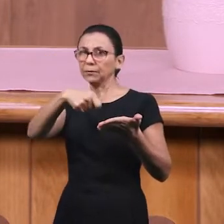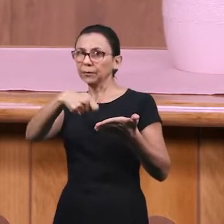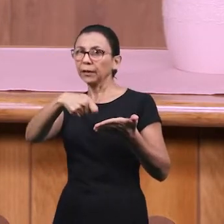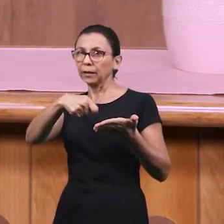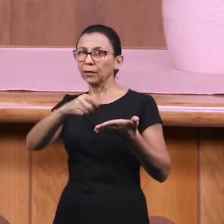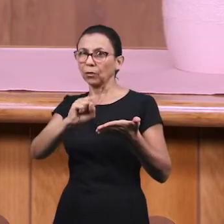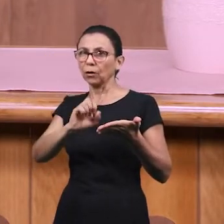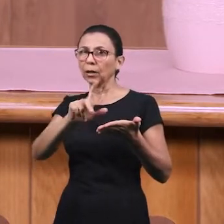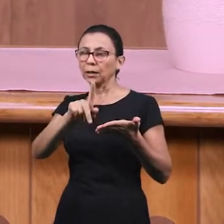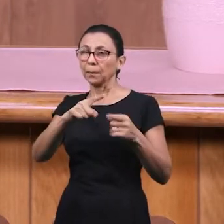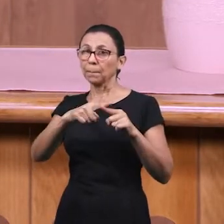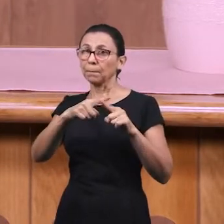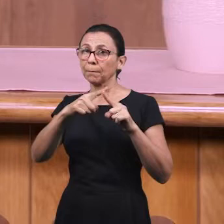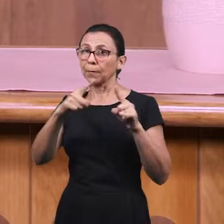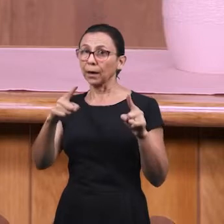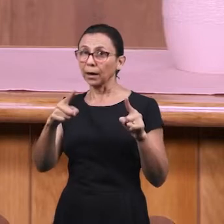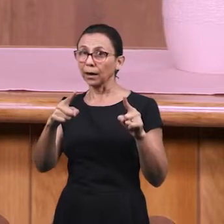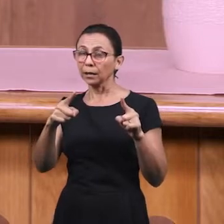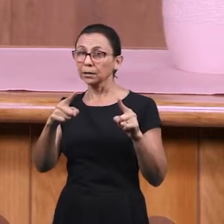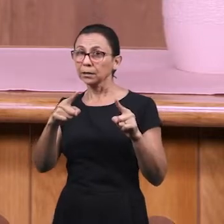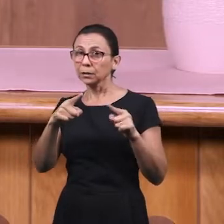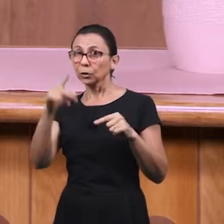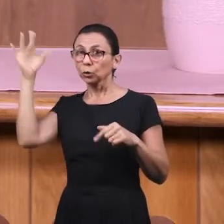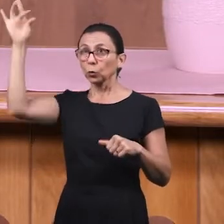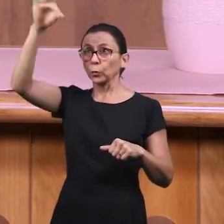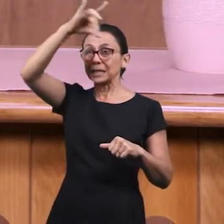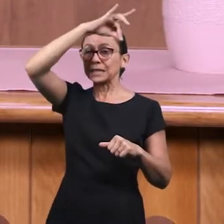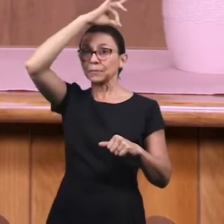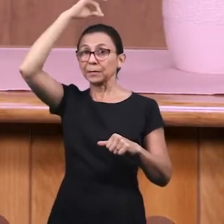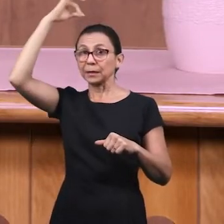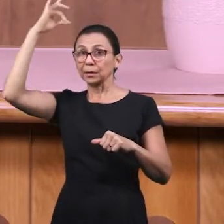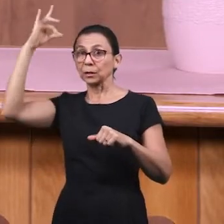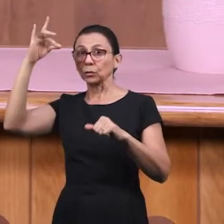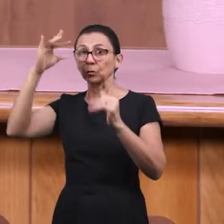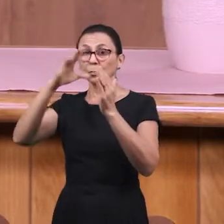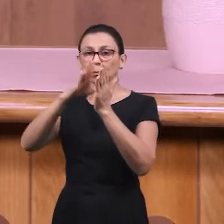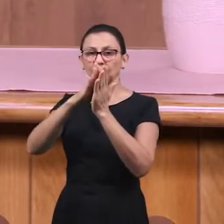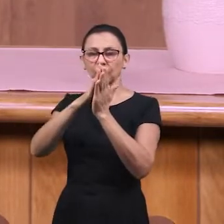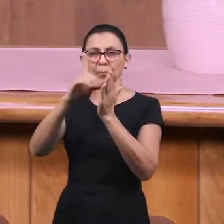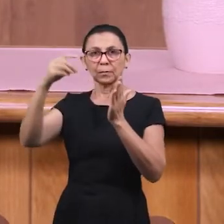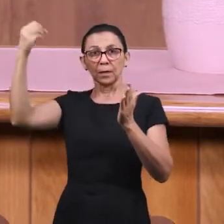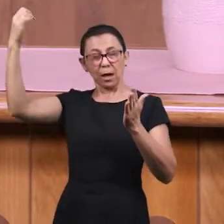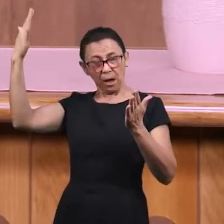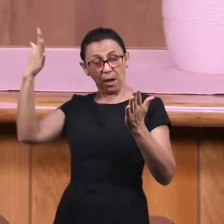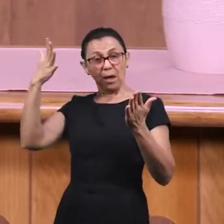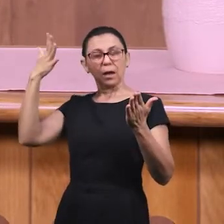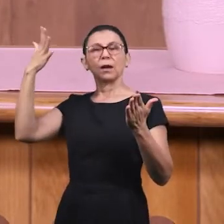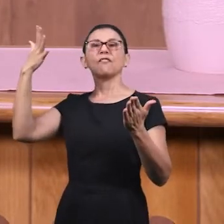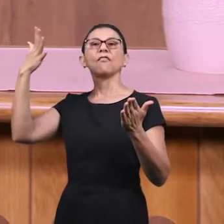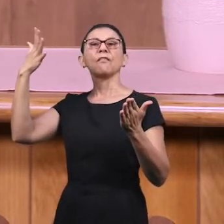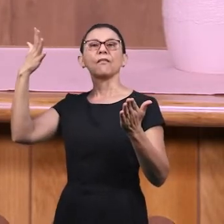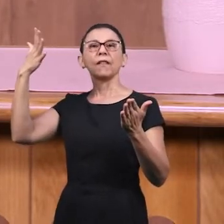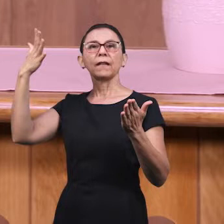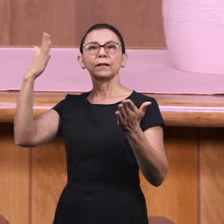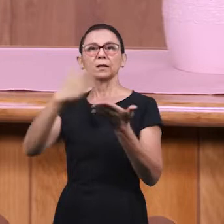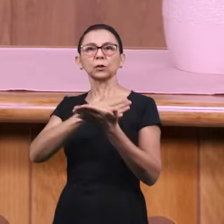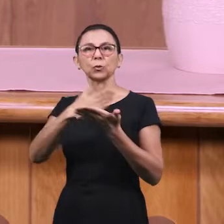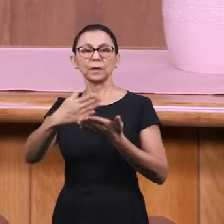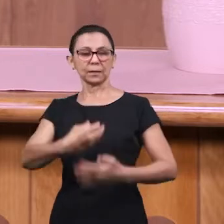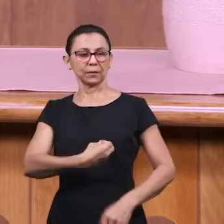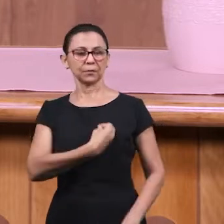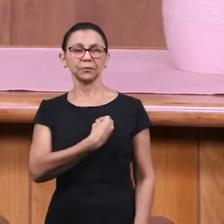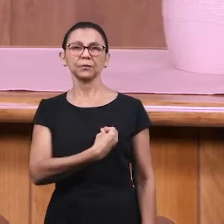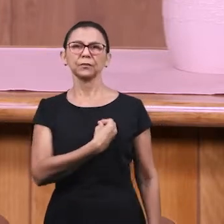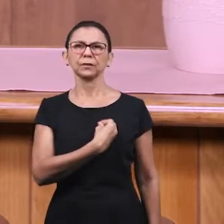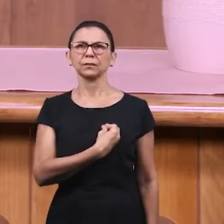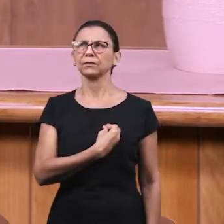только если Дух Святой ответит. Это когда Дух Святой открывает слово жизни становится живым